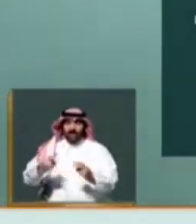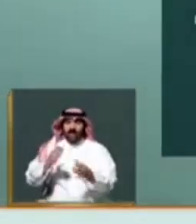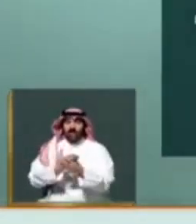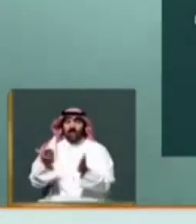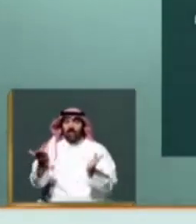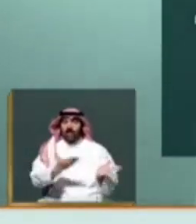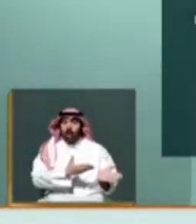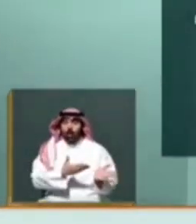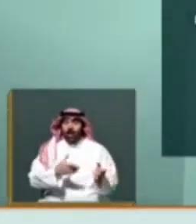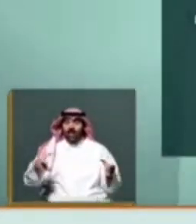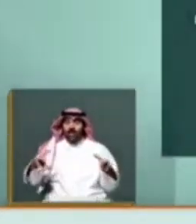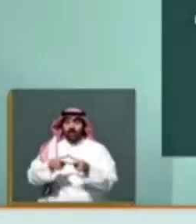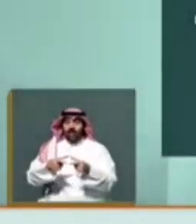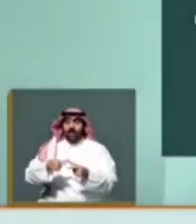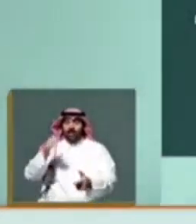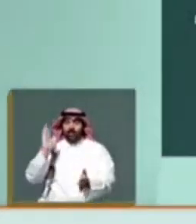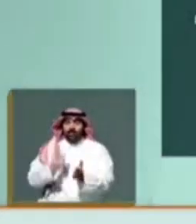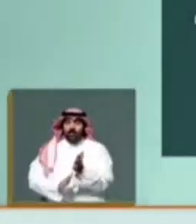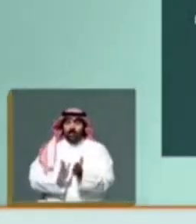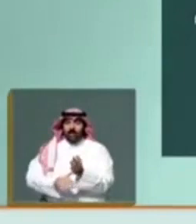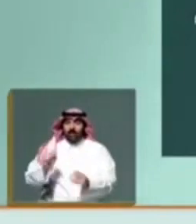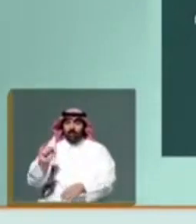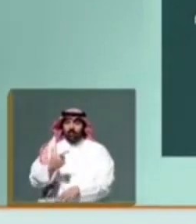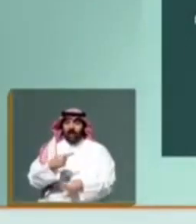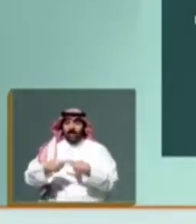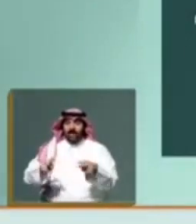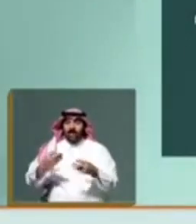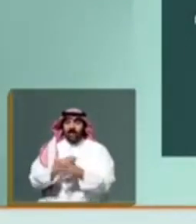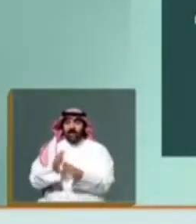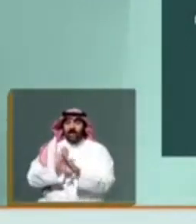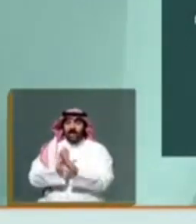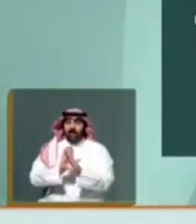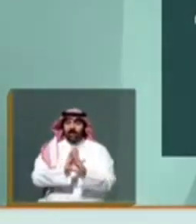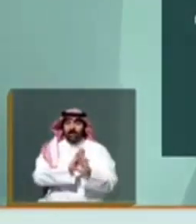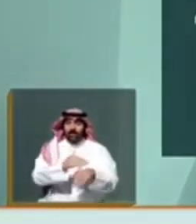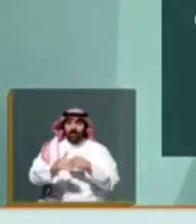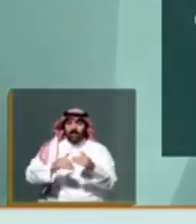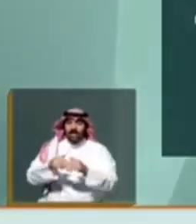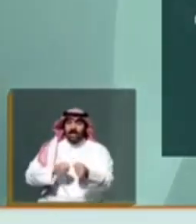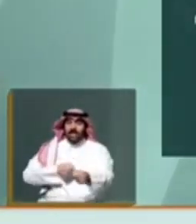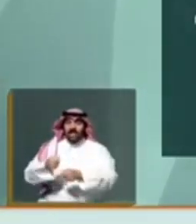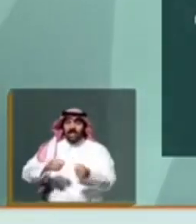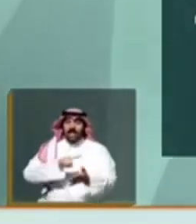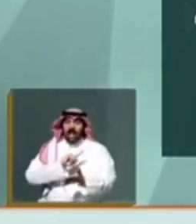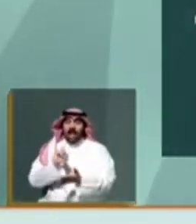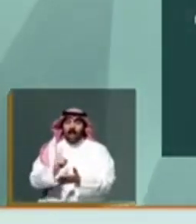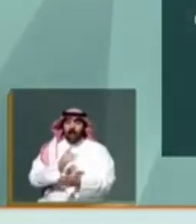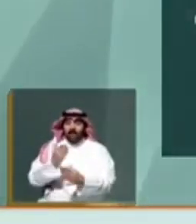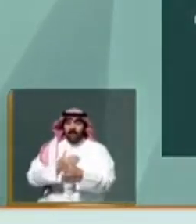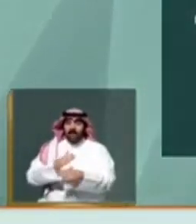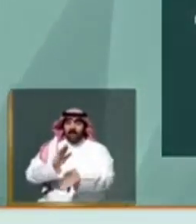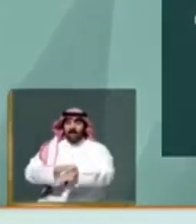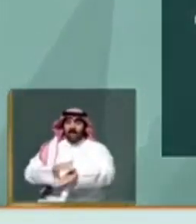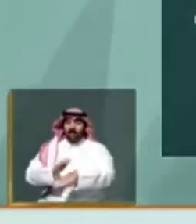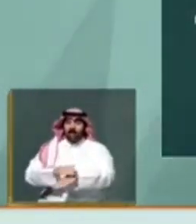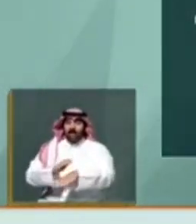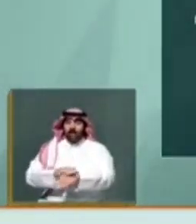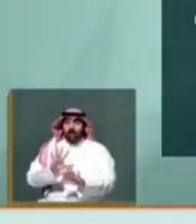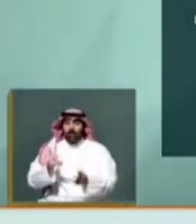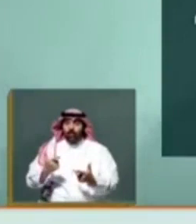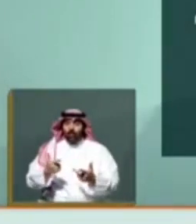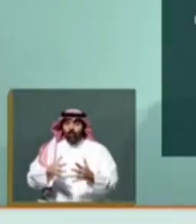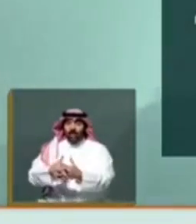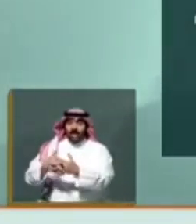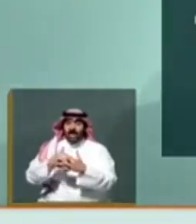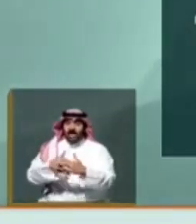الدعوة في إطار سعي المملكة الدائم في دعم الاقتصاد العالمي في هذا الظرف الاستثنائي، وتقديرا لطلب فخامة رئيس الولايات